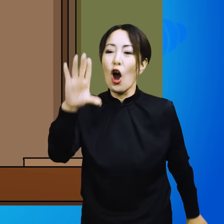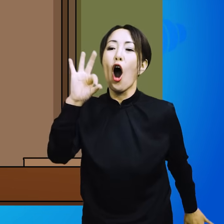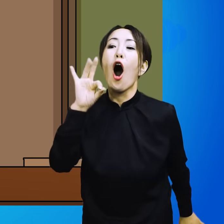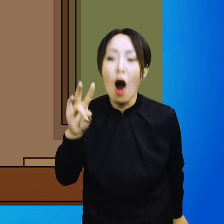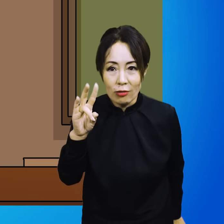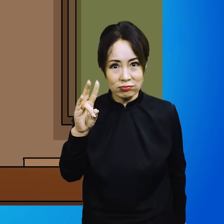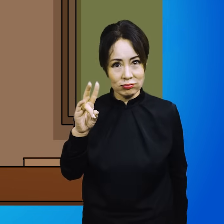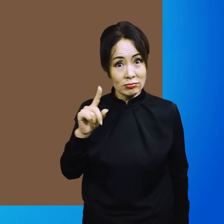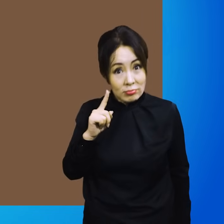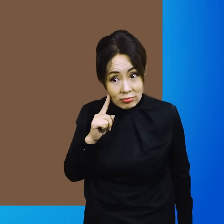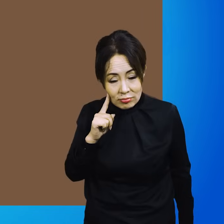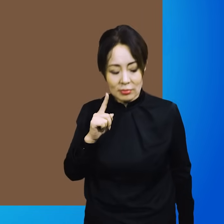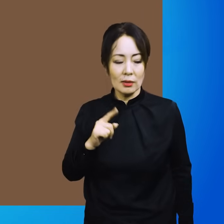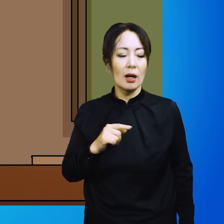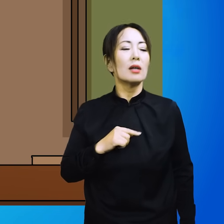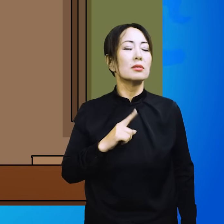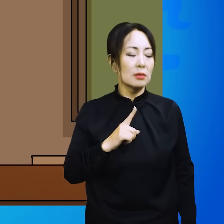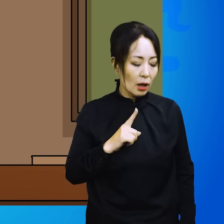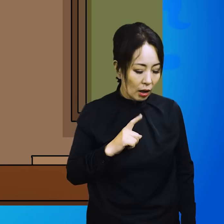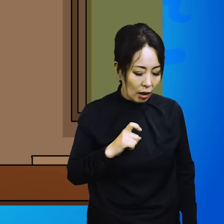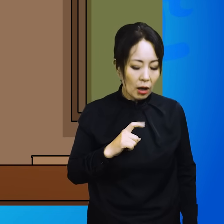1162 онд за